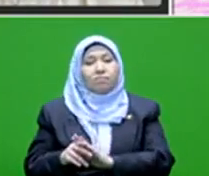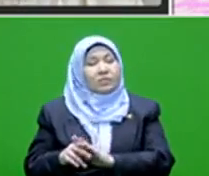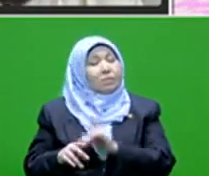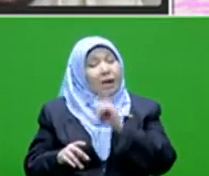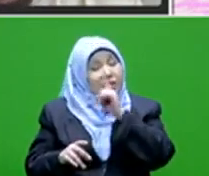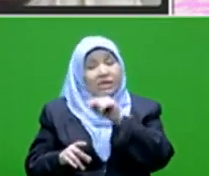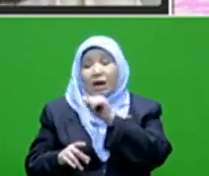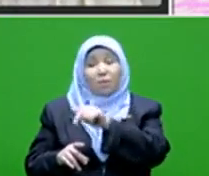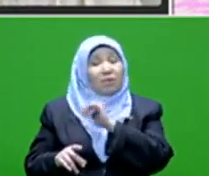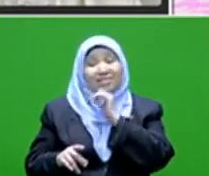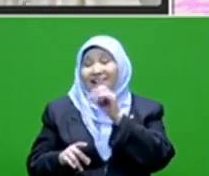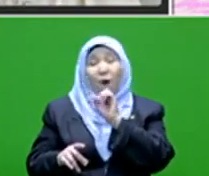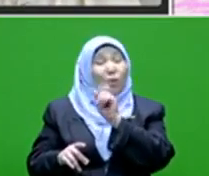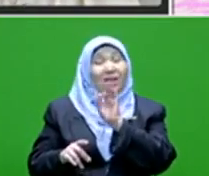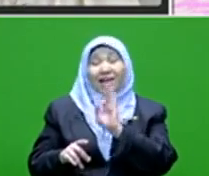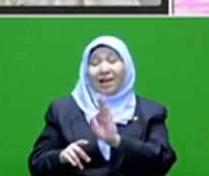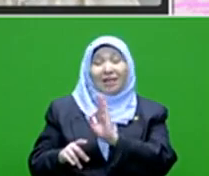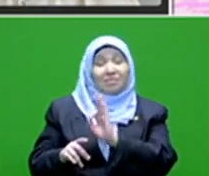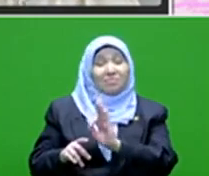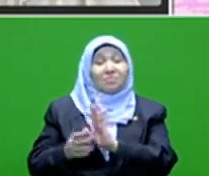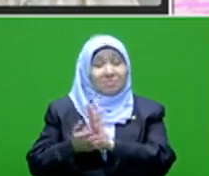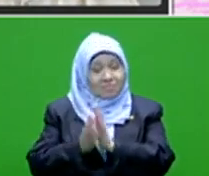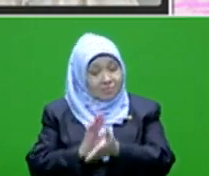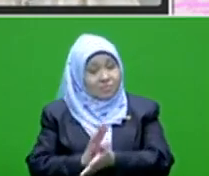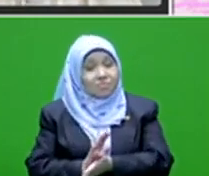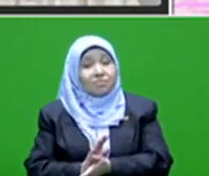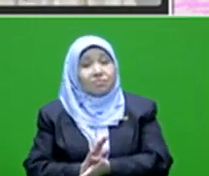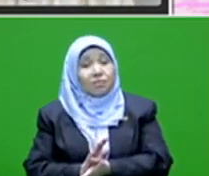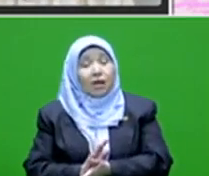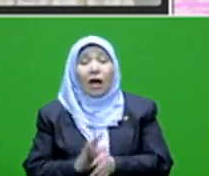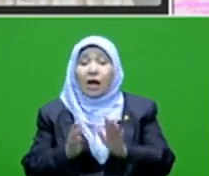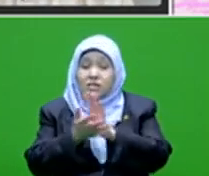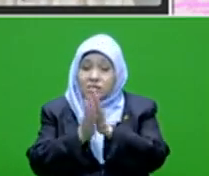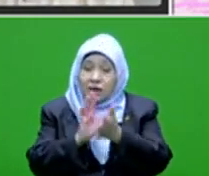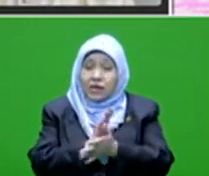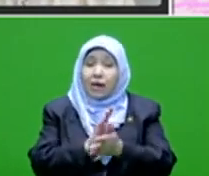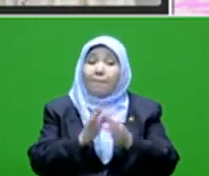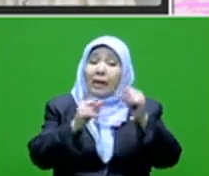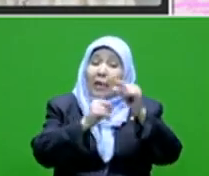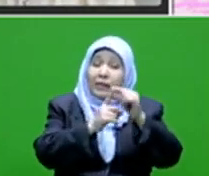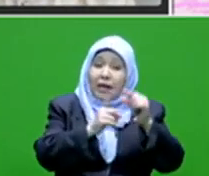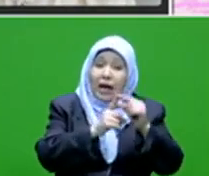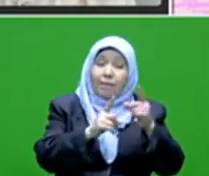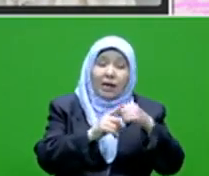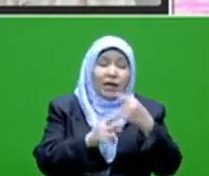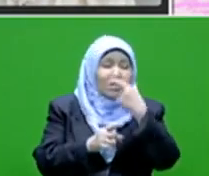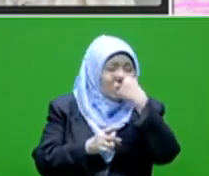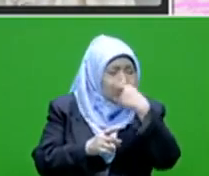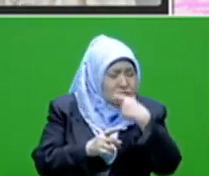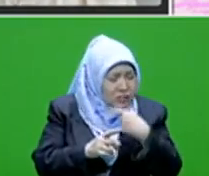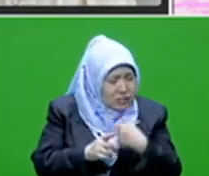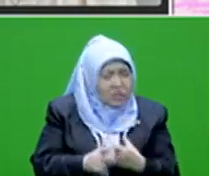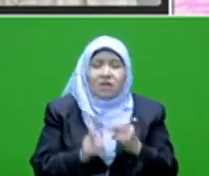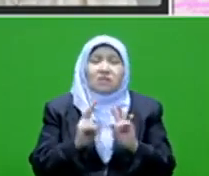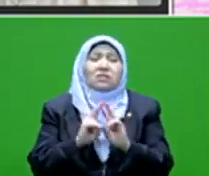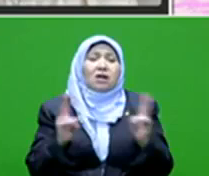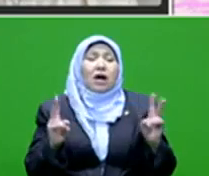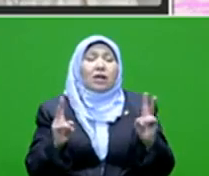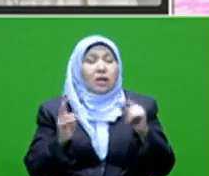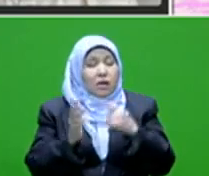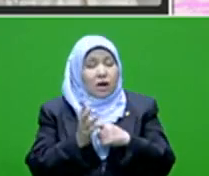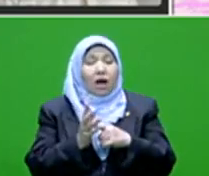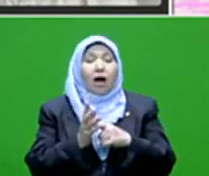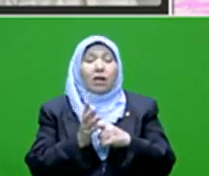lakum anfusukum amra pada ayat yang ke-83. Jadi perkataan bila sedih sangat, inilah yang dirakamkan